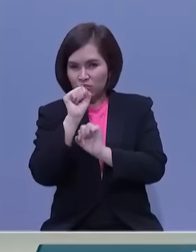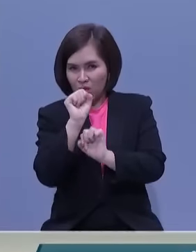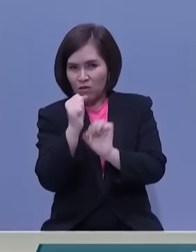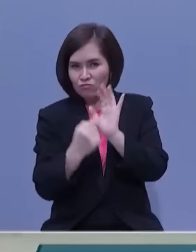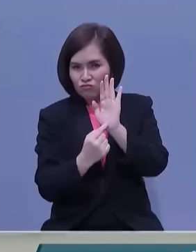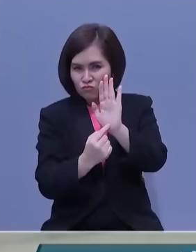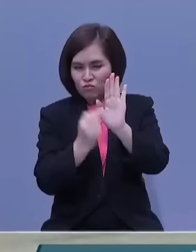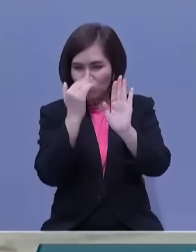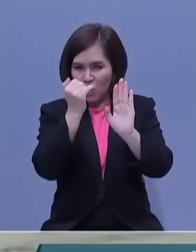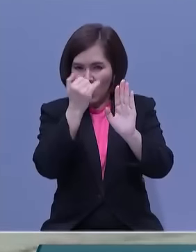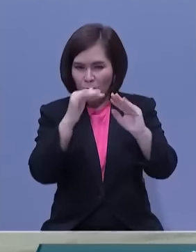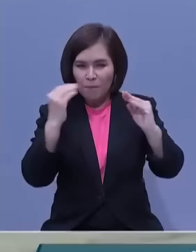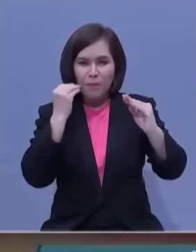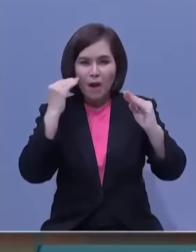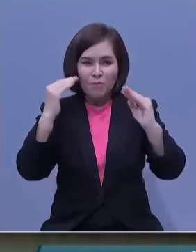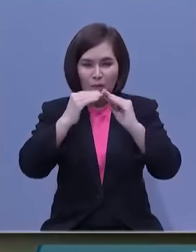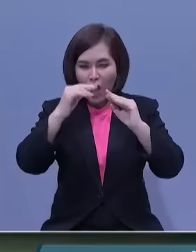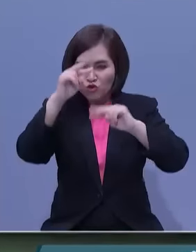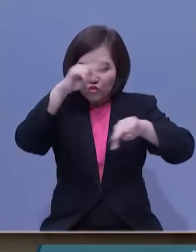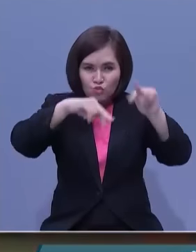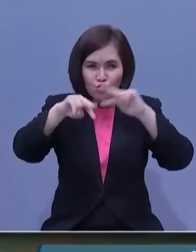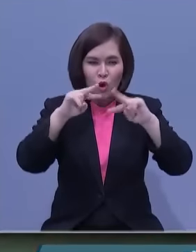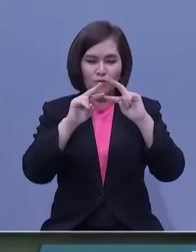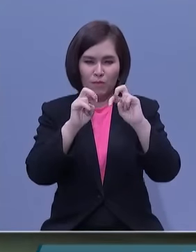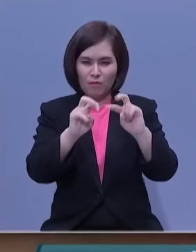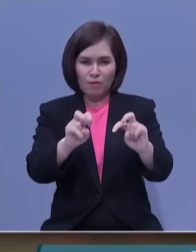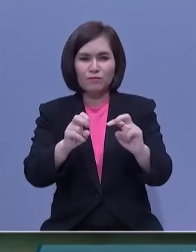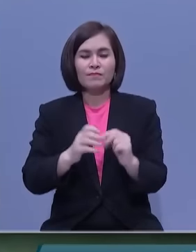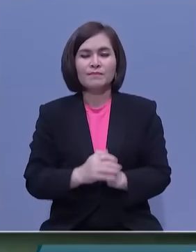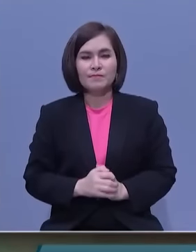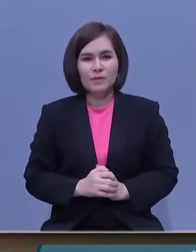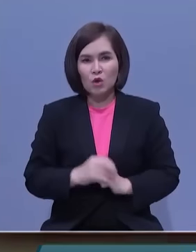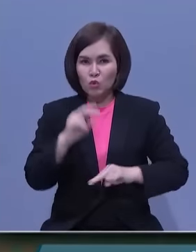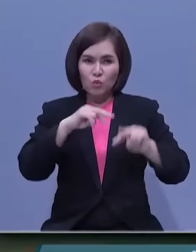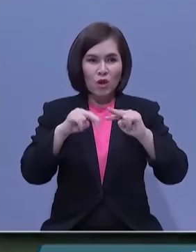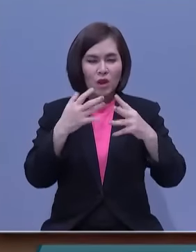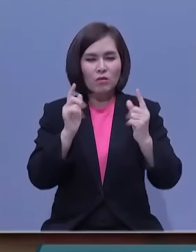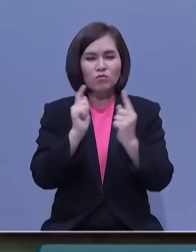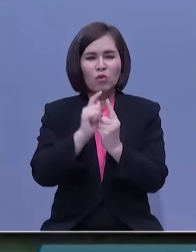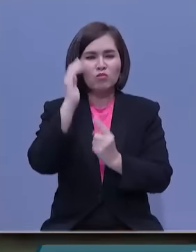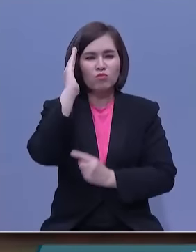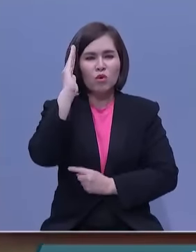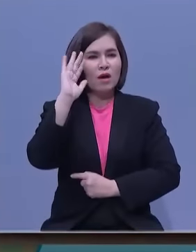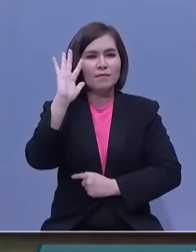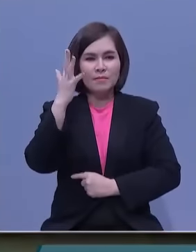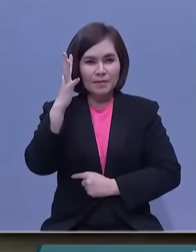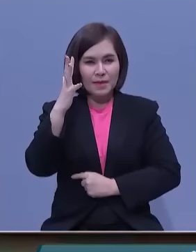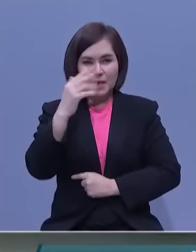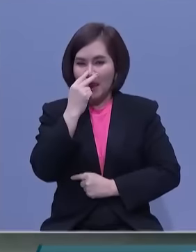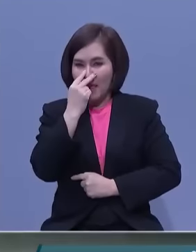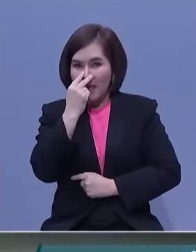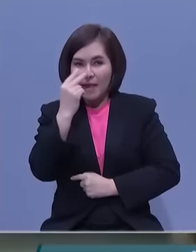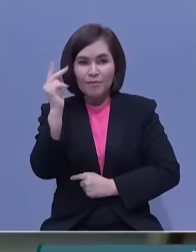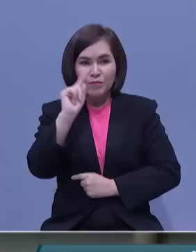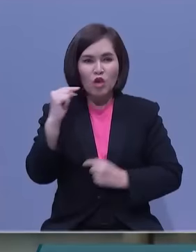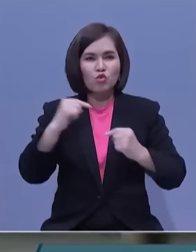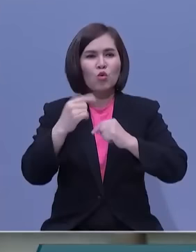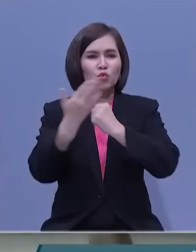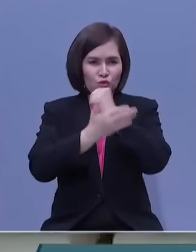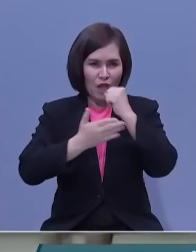ให้เข้าไปตรวจได้อ่ะค่ะคุณผู้ชมจากการตรวจค้นค่ะไม่พบตัวนพพุฒแต่เจ้าหน้าที่ไปเจอยาเสพติด